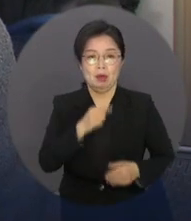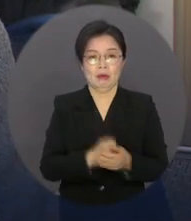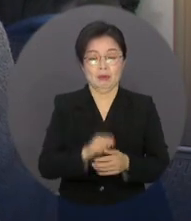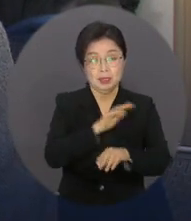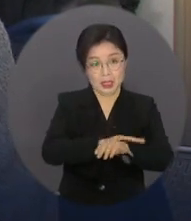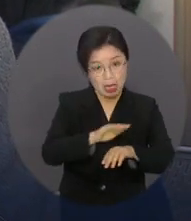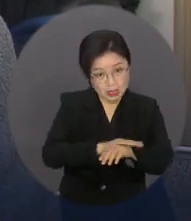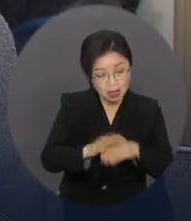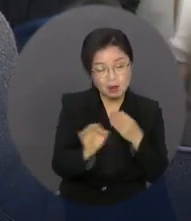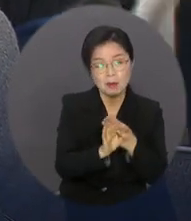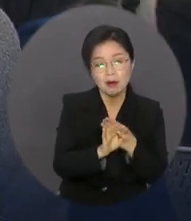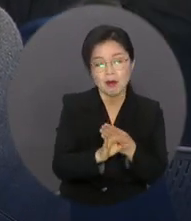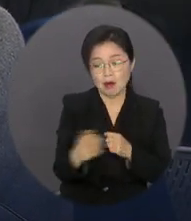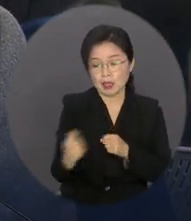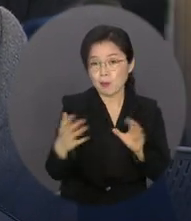것은 협력하고